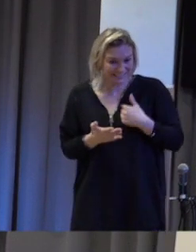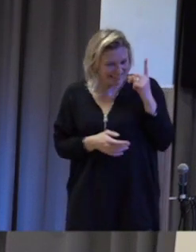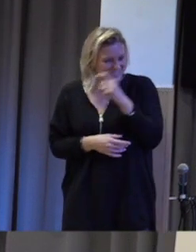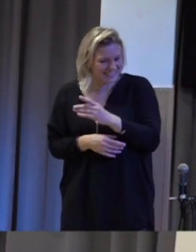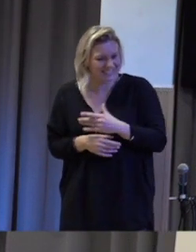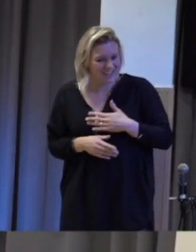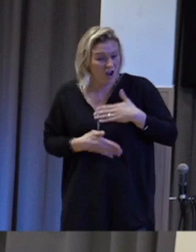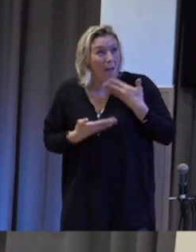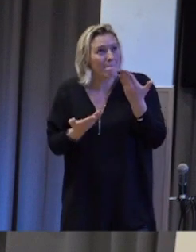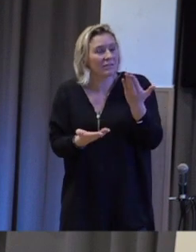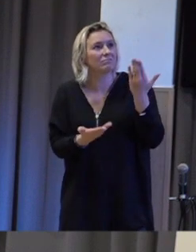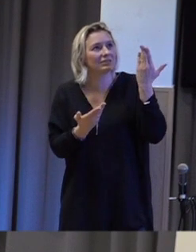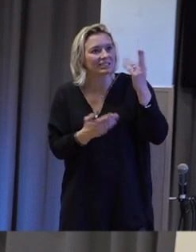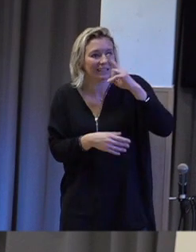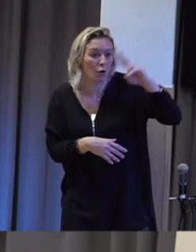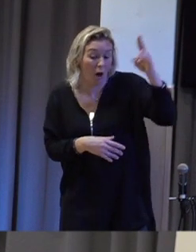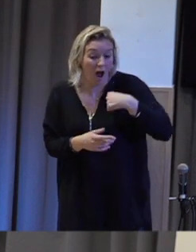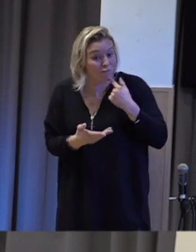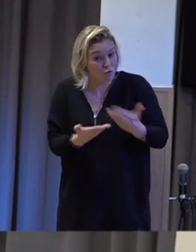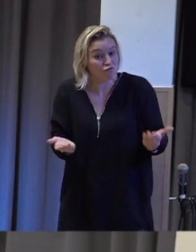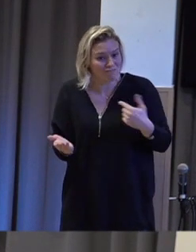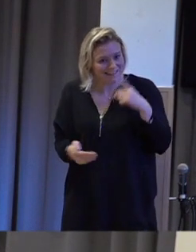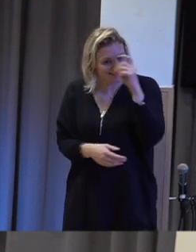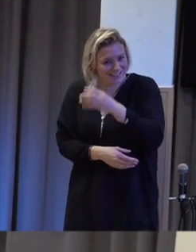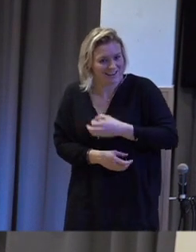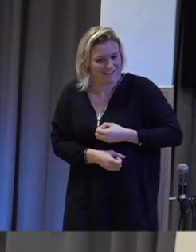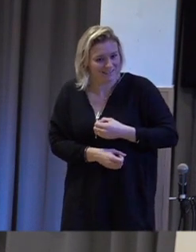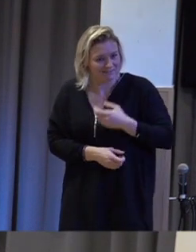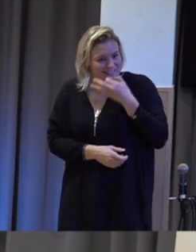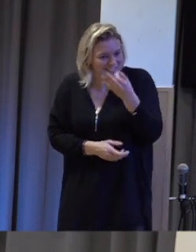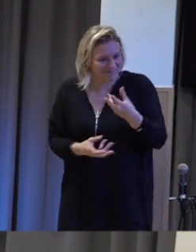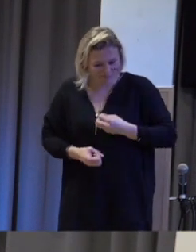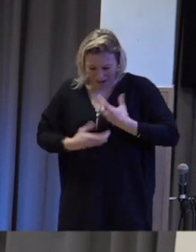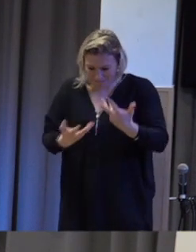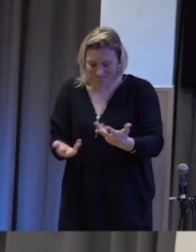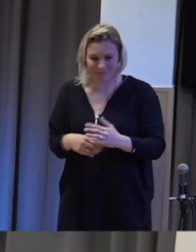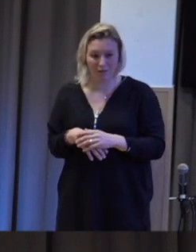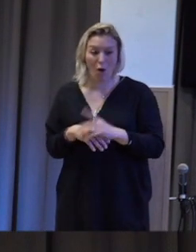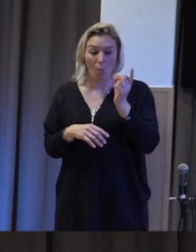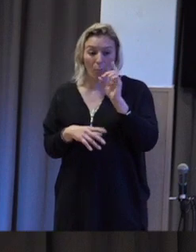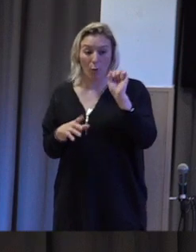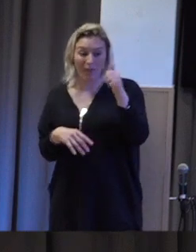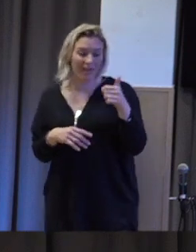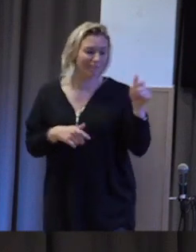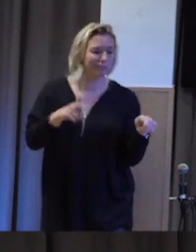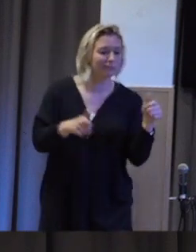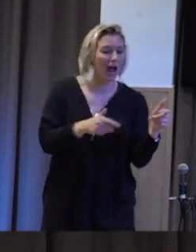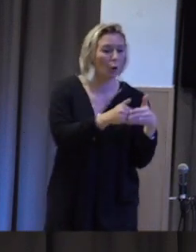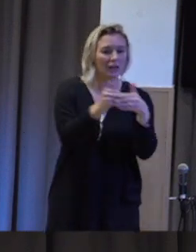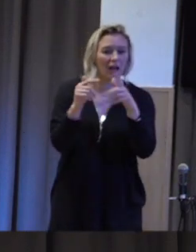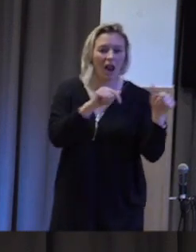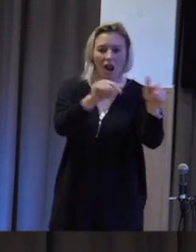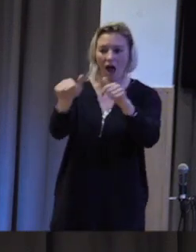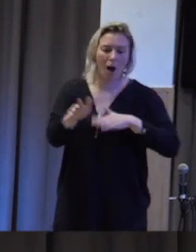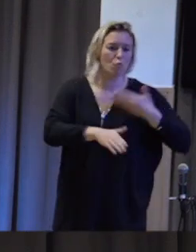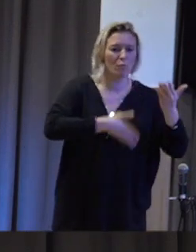Je vous l'avoue, j'ai du mal. Mais je voudrais d'abord apprendre à aimer ceux qui sont autour de moi. Et c'est cela qui fera